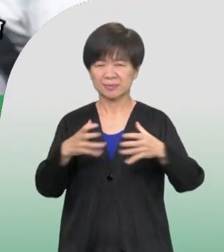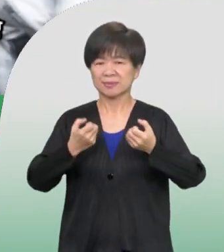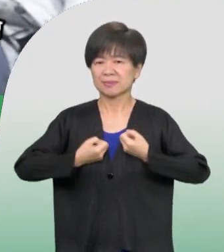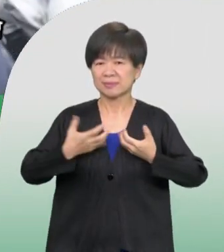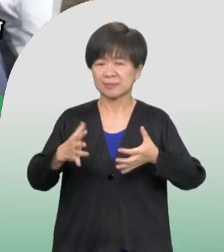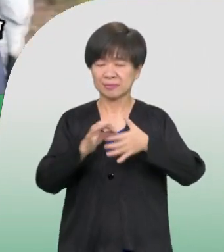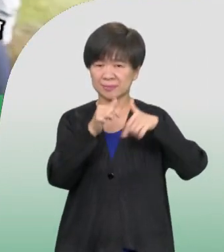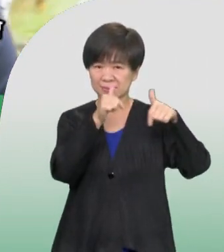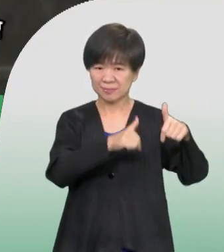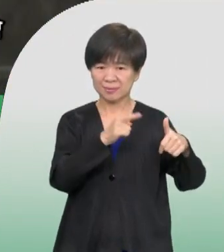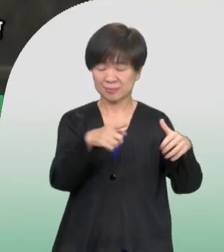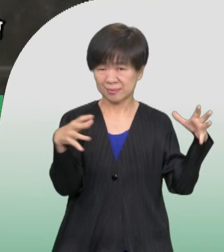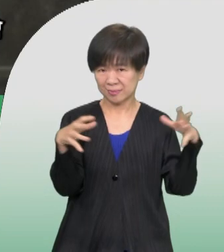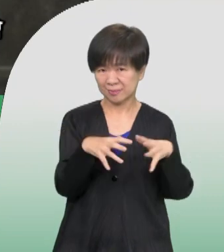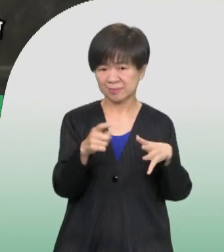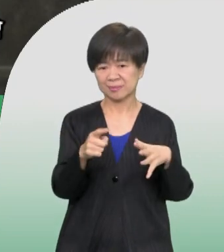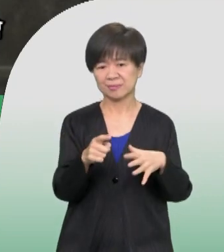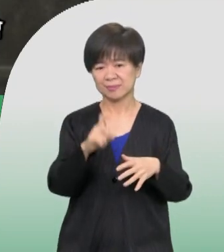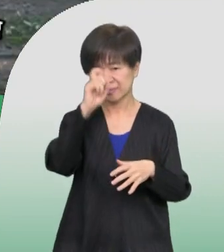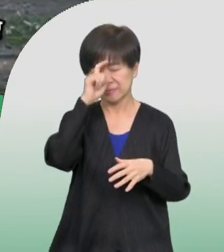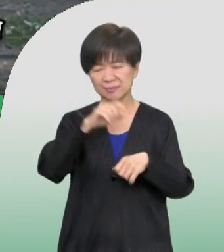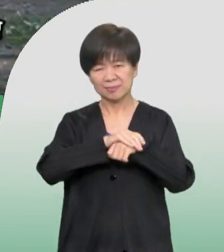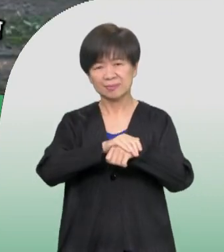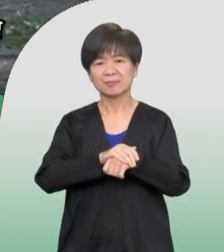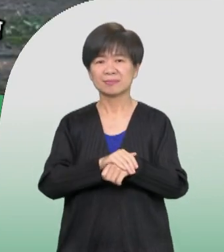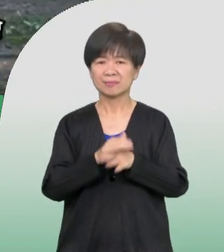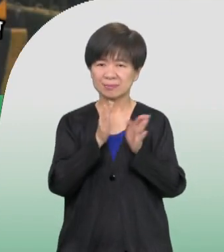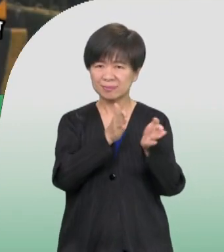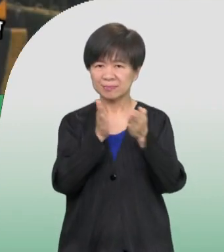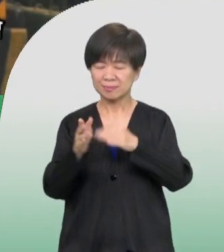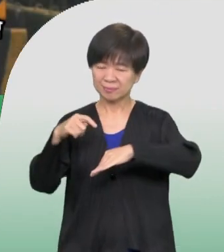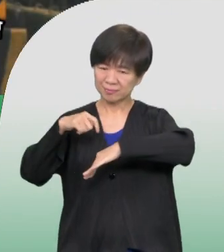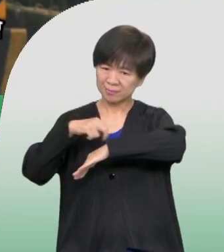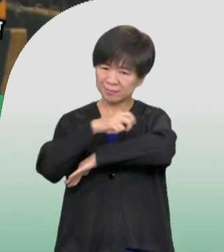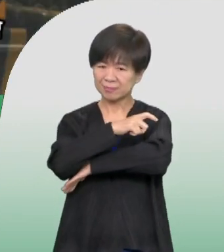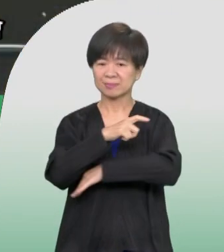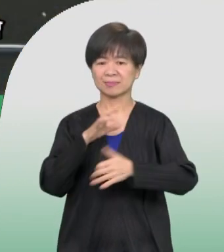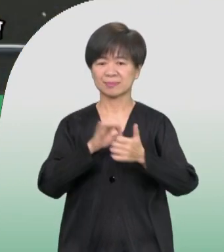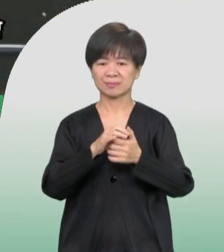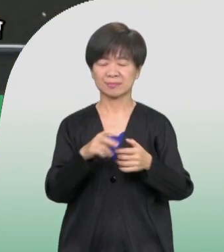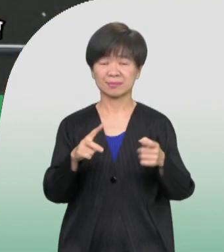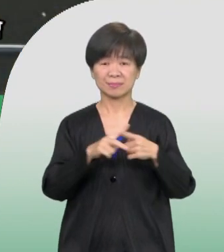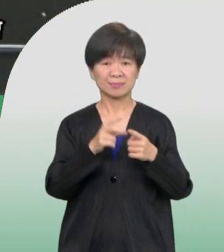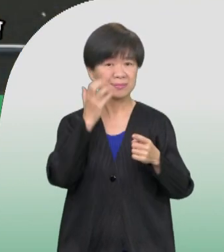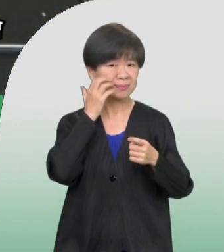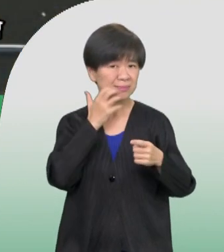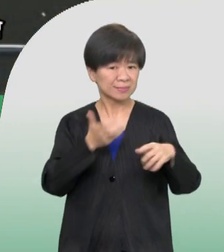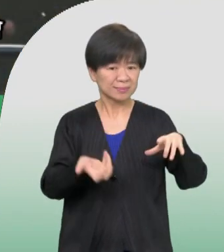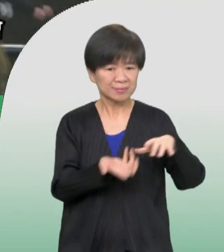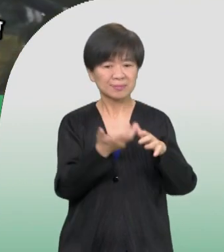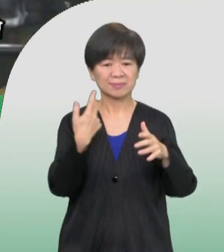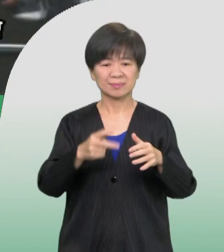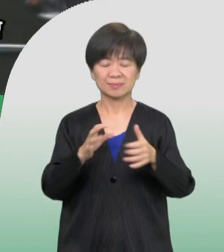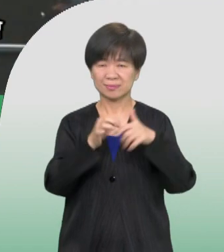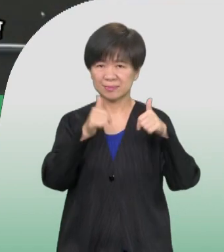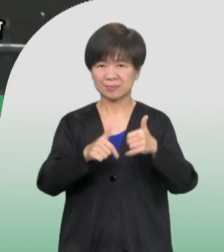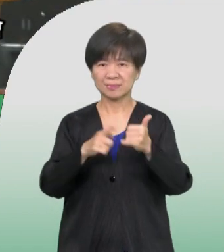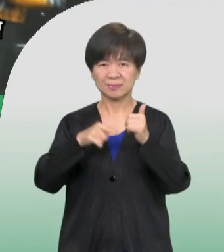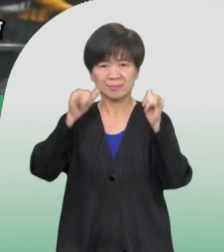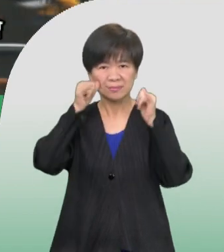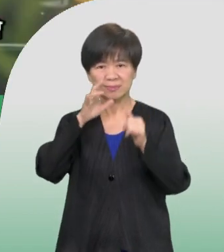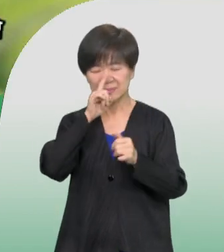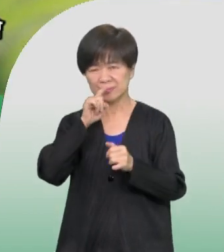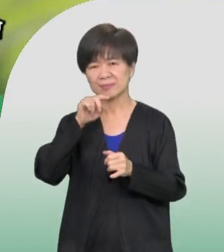系龙潭台会师不同。爱土的民众迁土去行，龙潭石厝行，欢喜界大牛行，行过北港埔了了葡